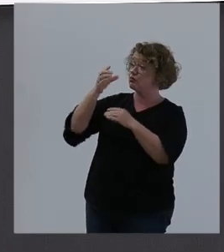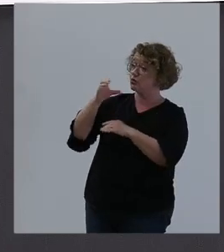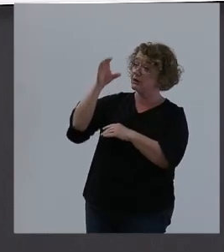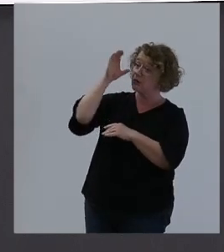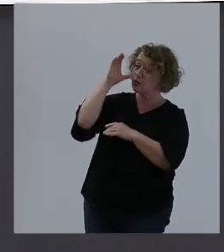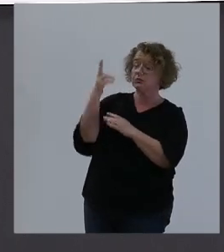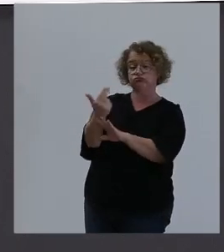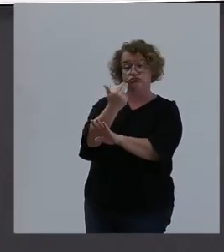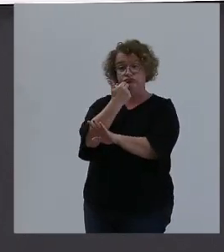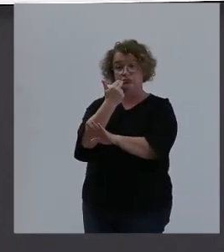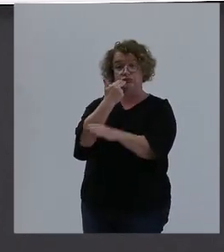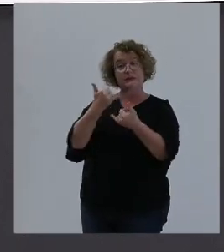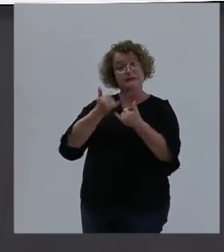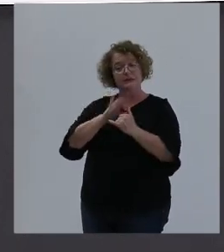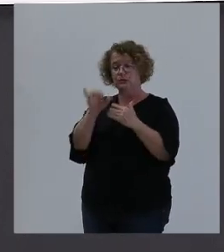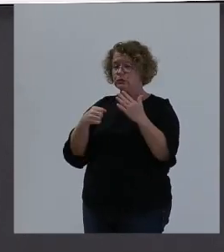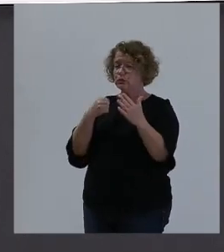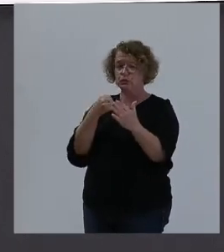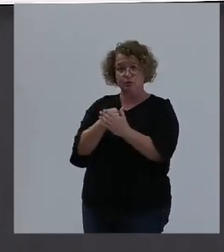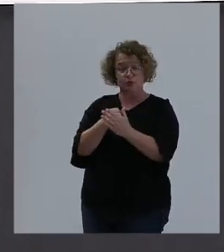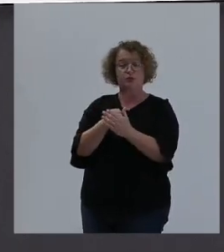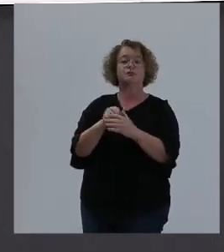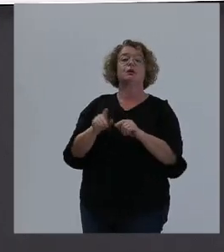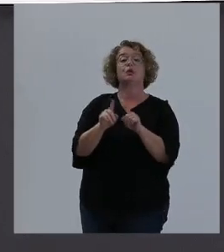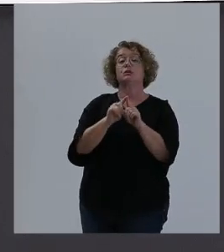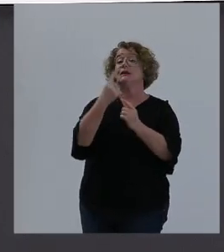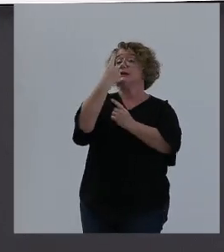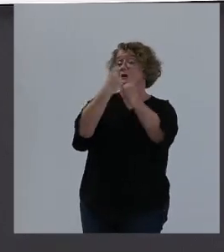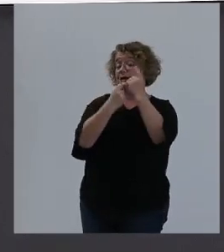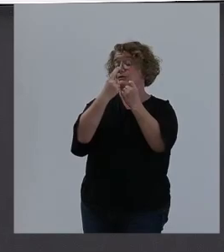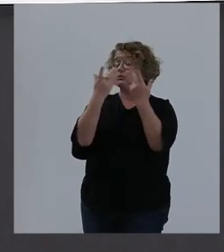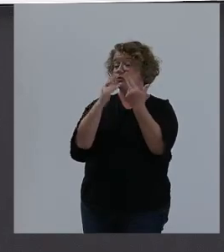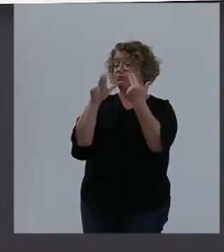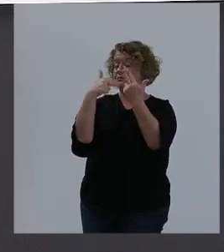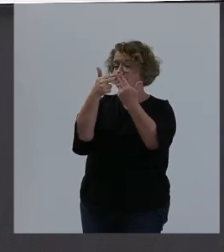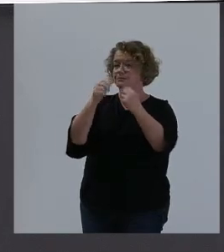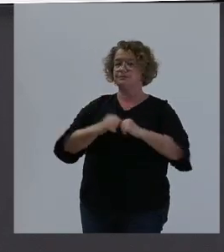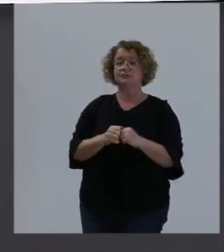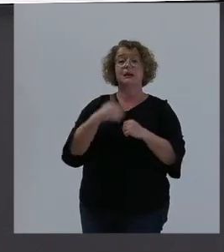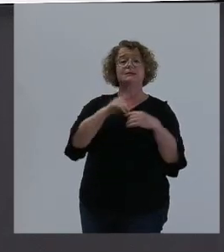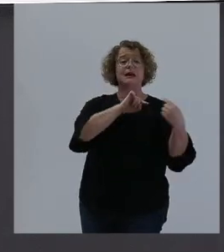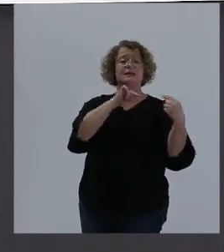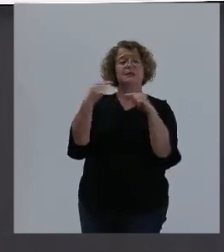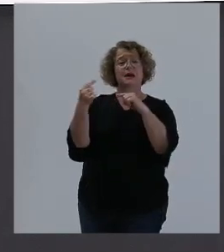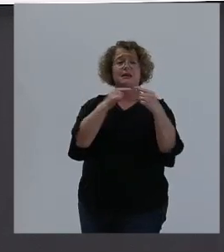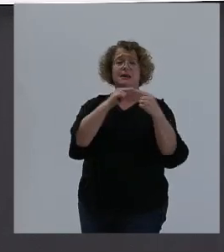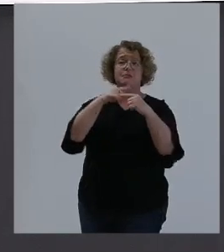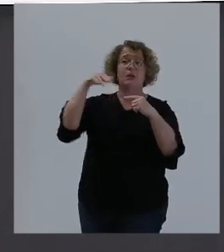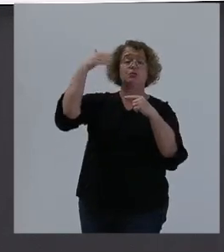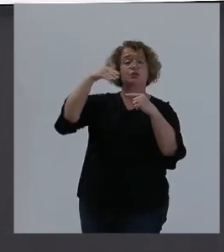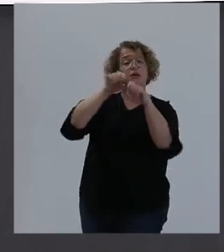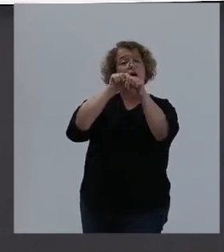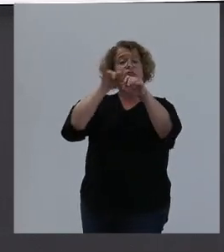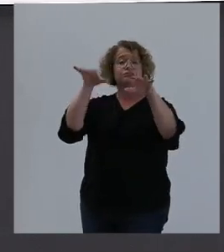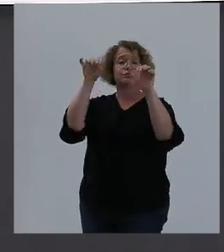écoute, d'être resté jusqu'au bout et vos questions. Sachez donc que vous pouvez revoir ce débat plus tard.